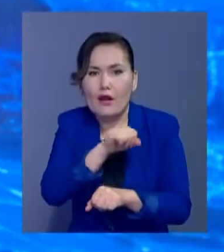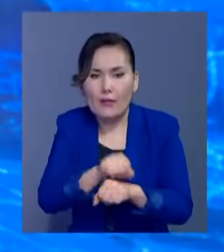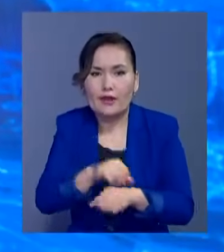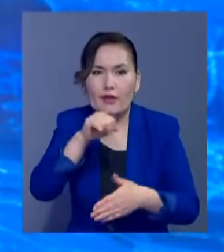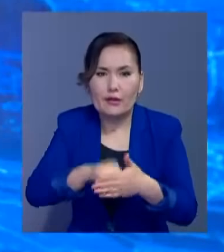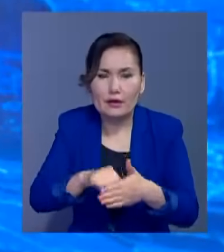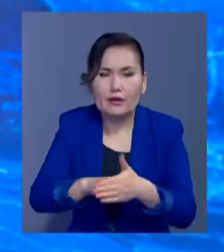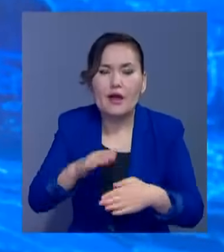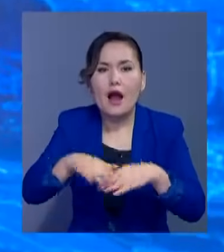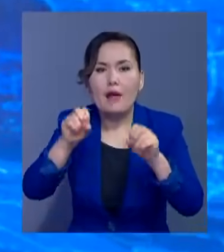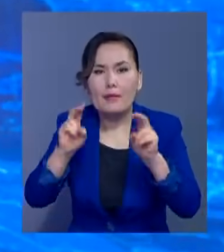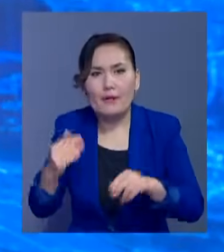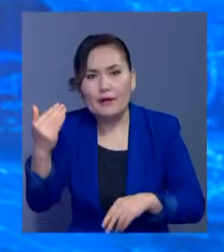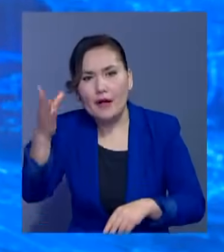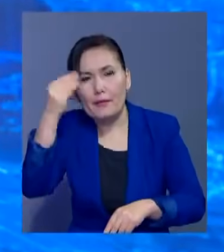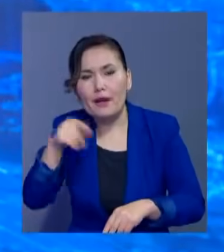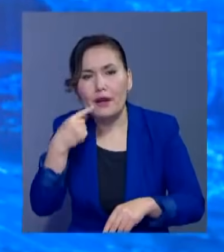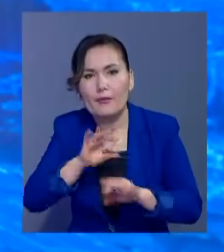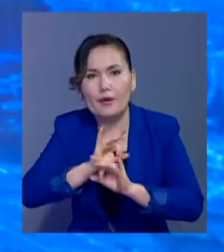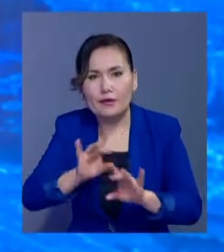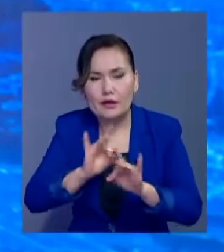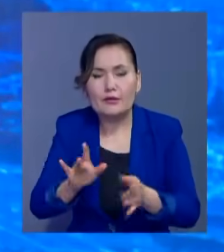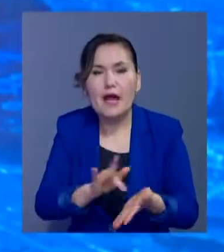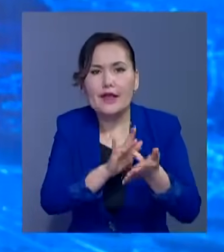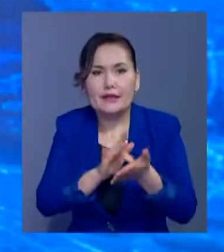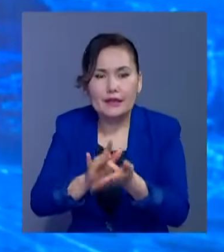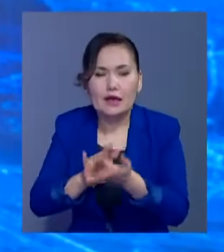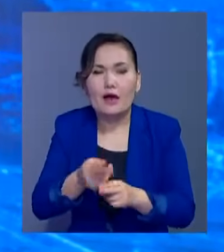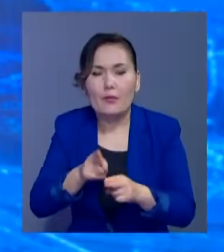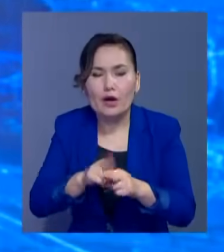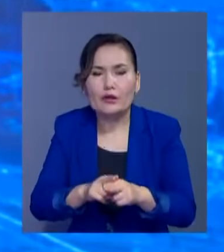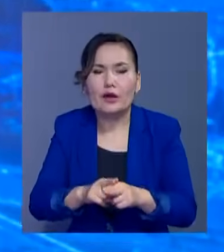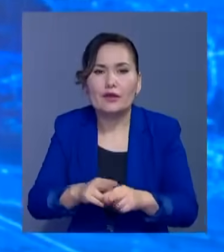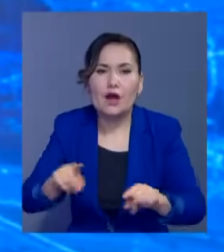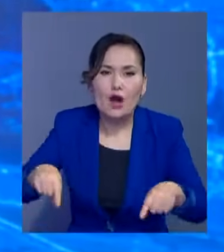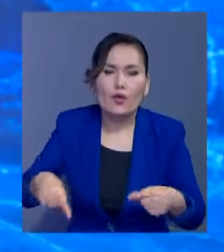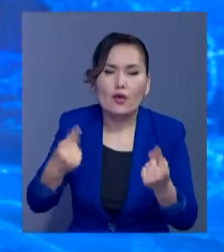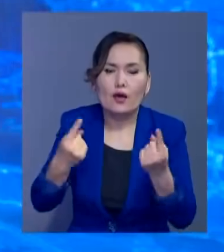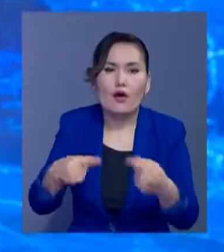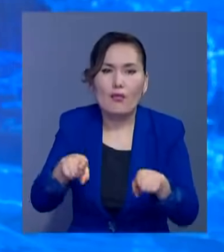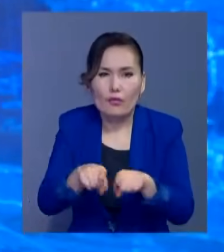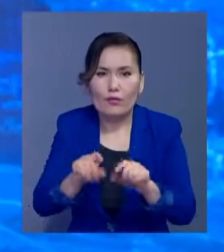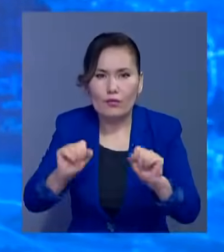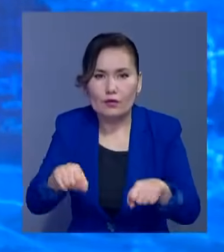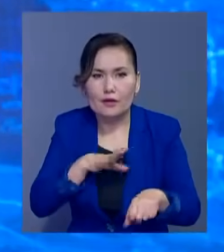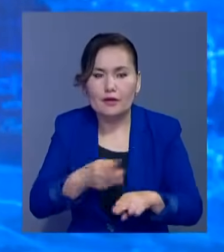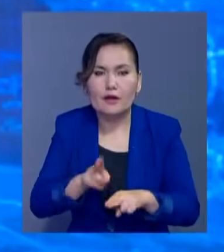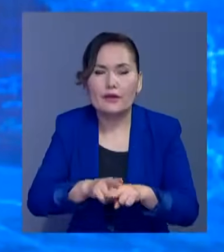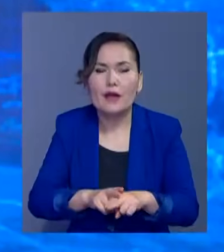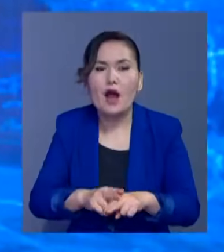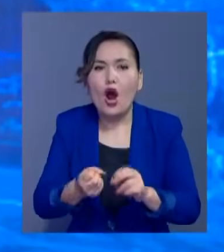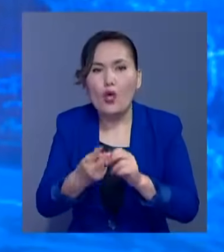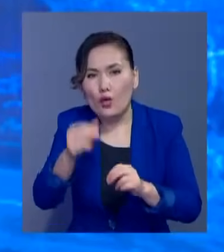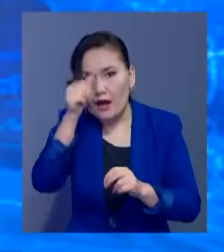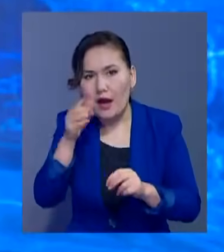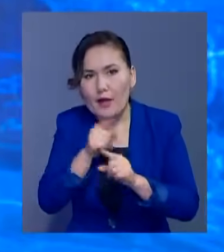себеп. Дегенмен, мамандардың пікірінше, туризм кез келген дағдарыстан кейін тез түзілетін индустрия. Ал жыл 12